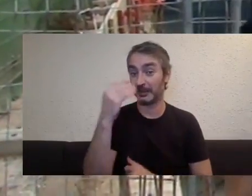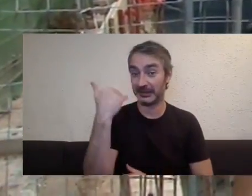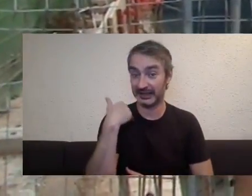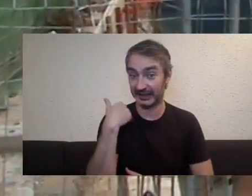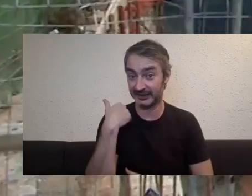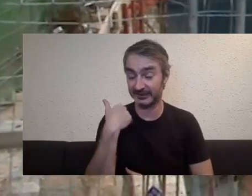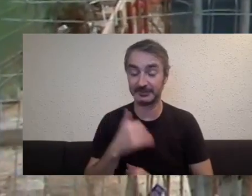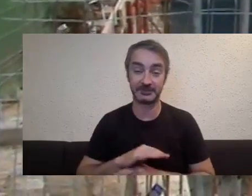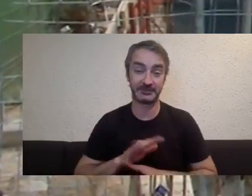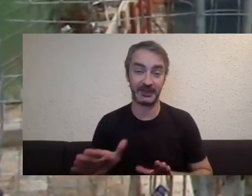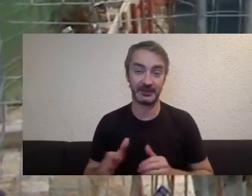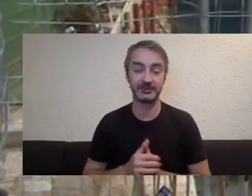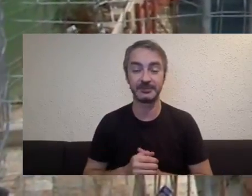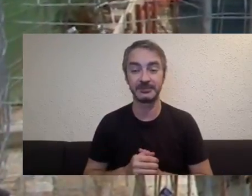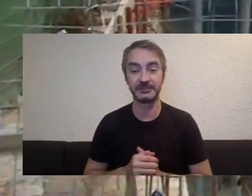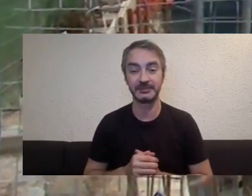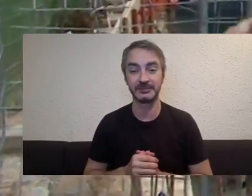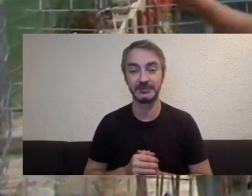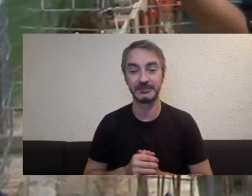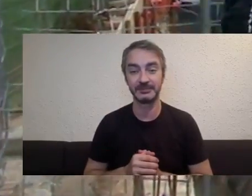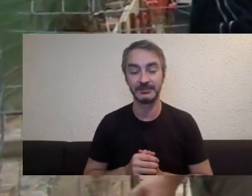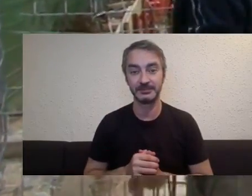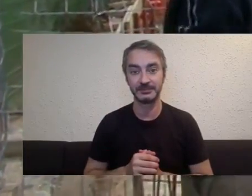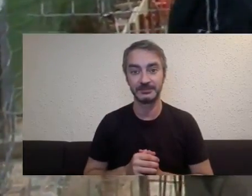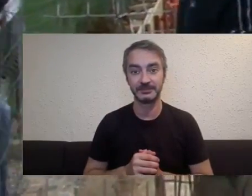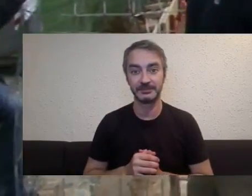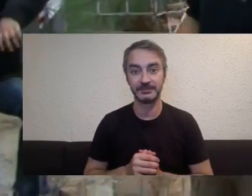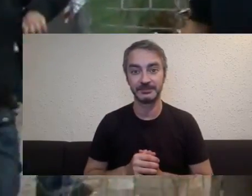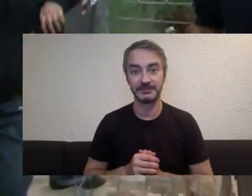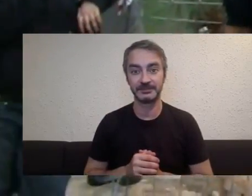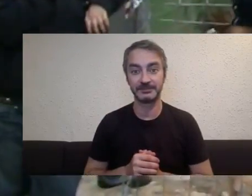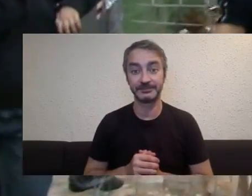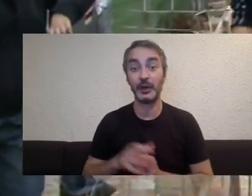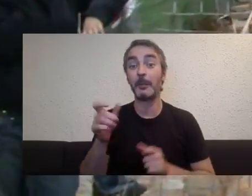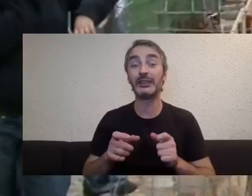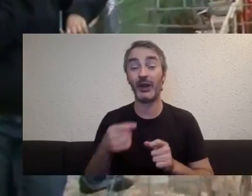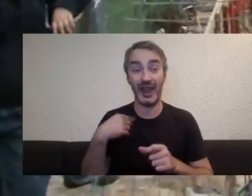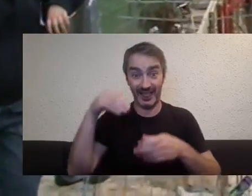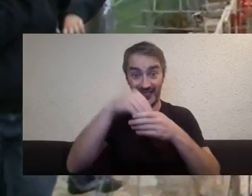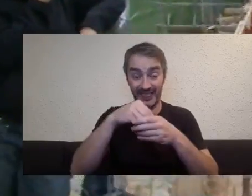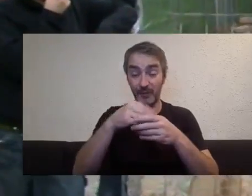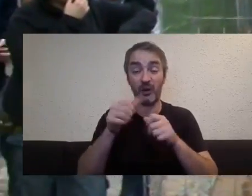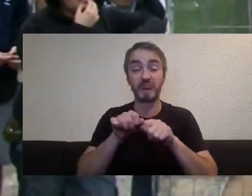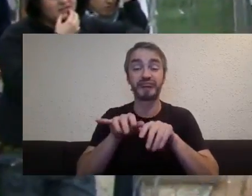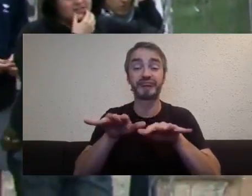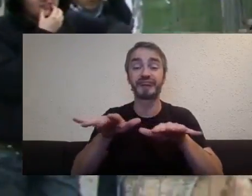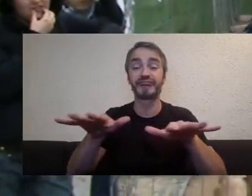passat, doncs es va acabar tot això. La gent que ocupava, doncs una mica s'ha dispersat i ha anat a